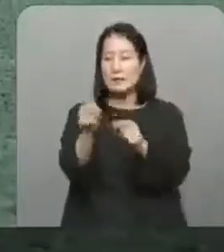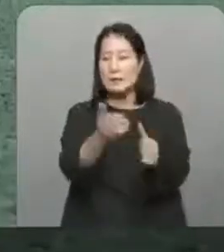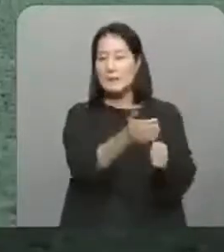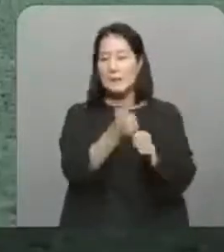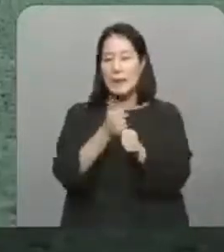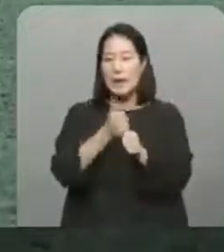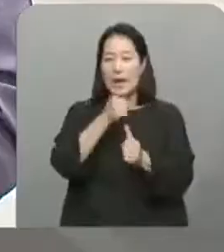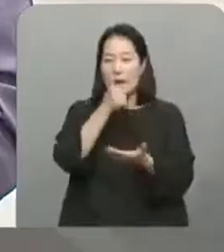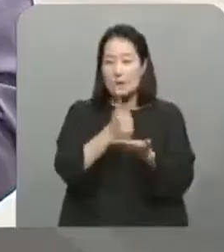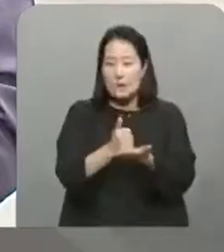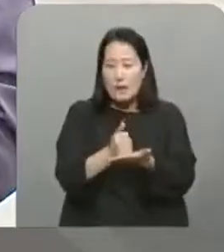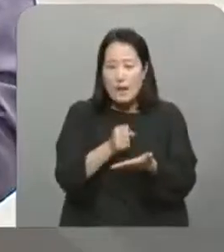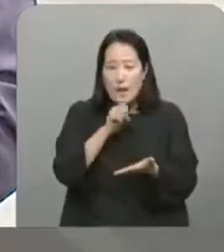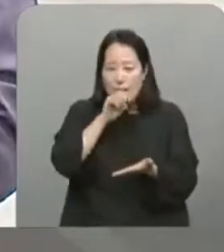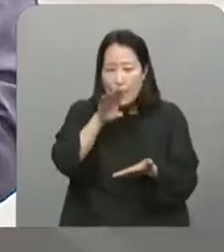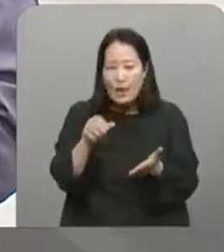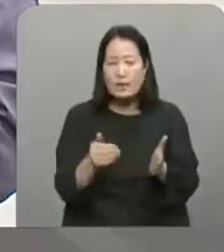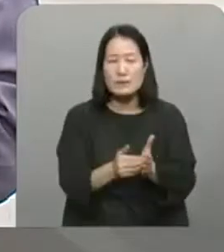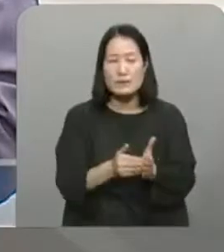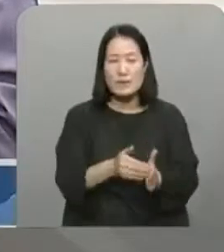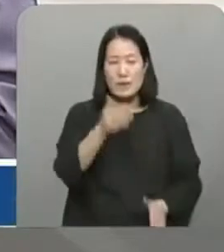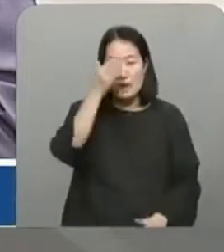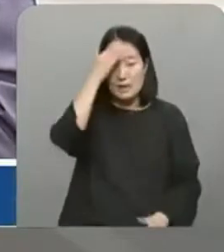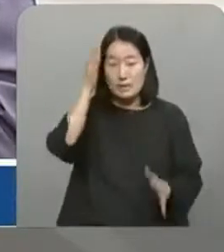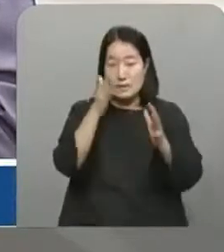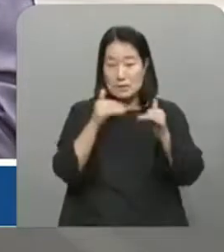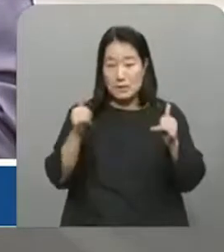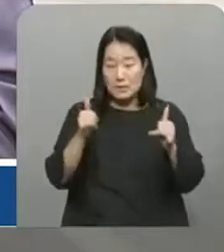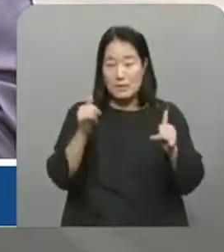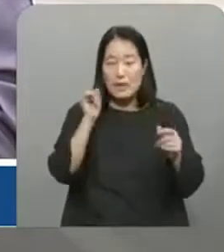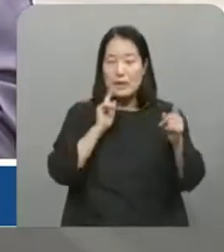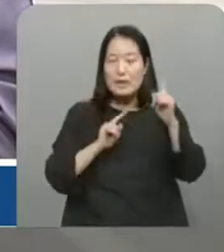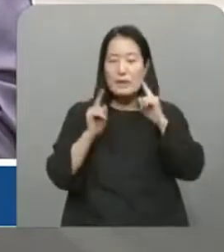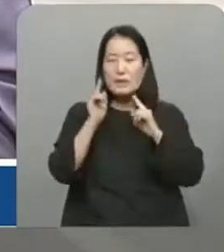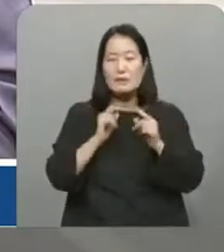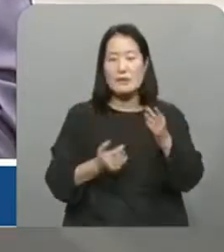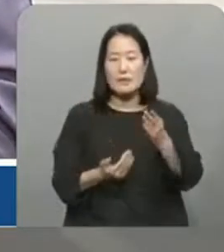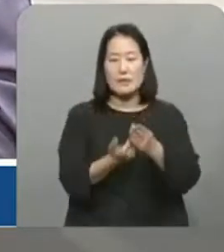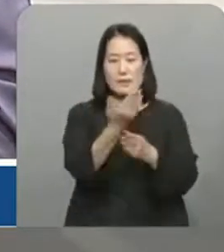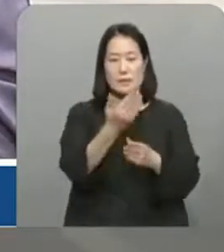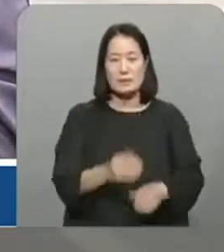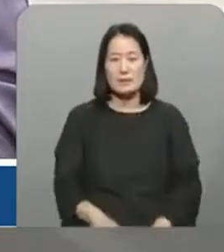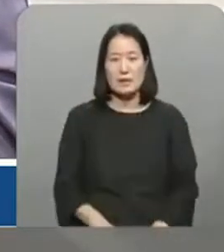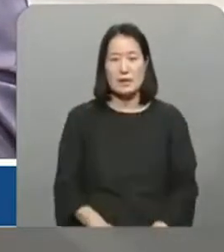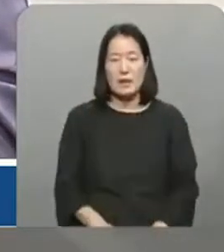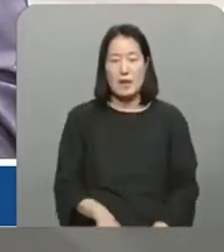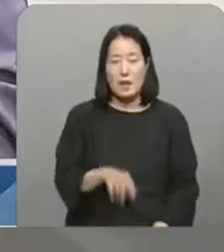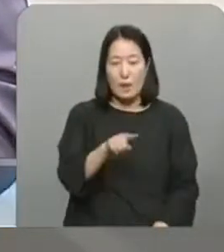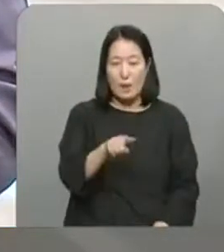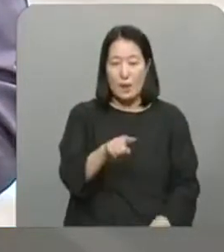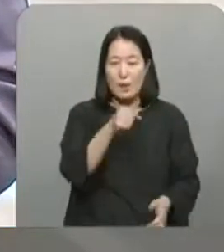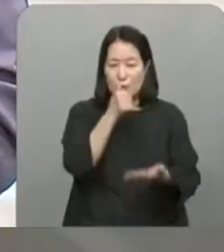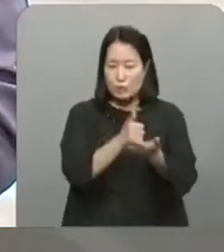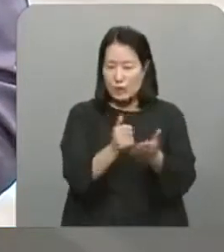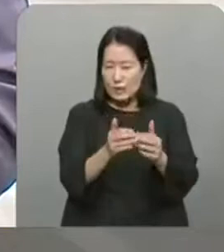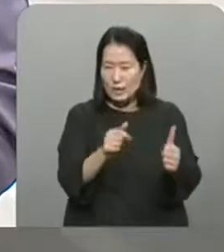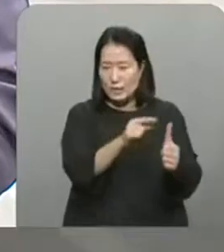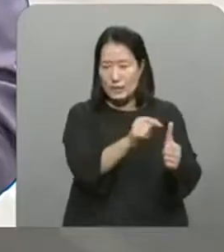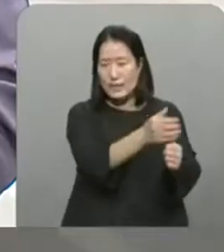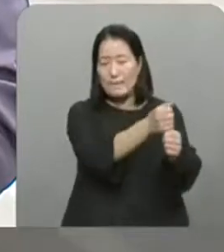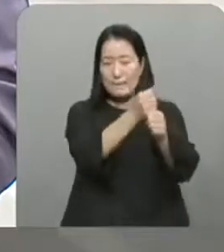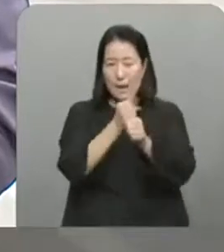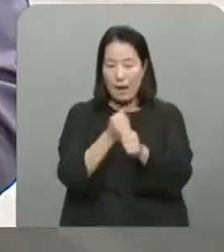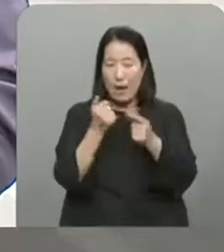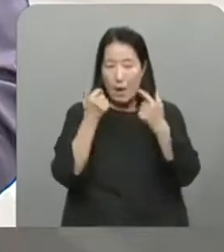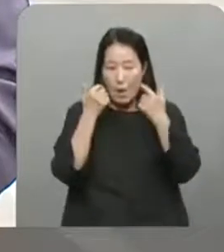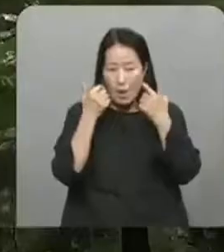자백받았습니다. 피해자들은 일면식도 없는 사람에게 피해를 입은 것으로 알려졌습니다. 경찰은 피의자를 붙잡아 정확한 범행